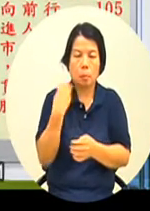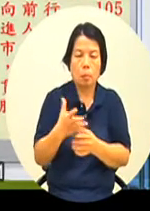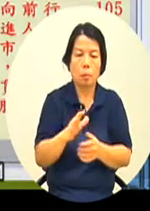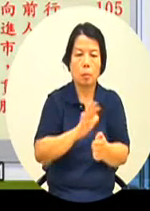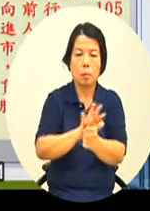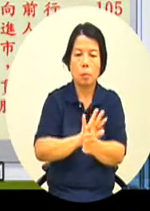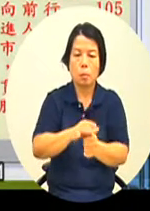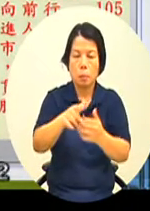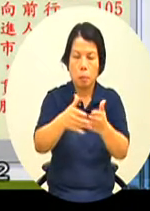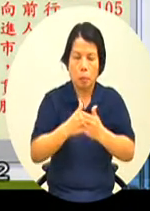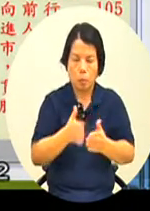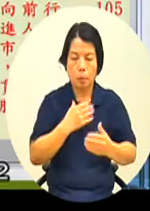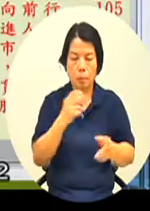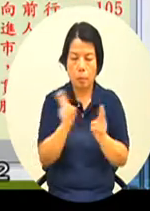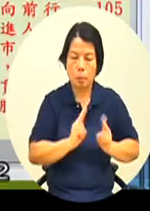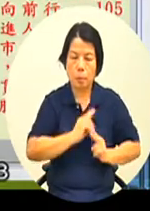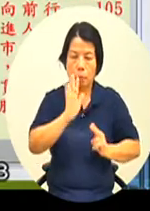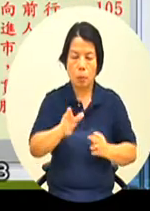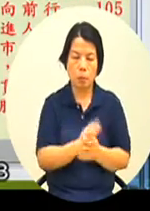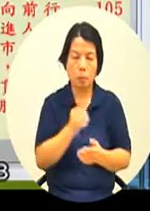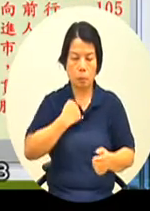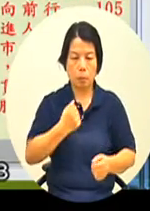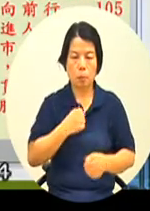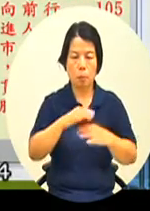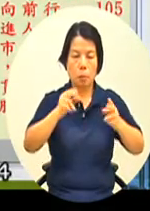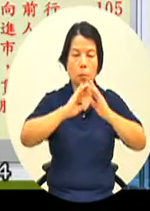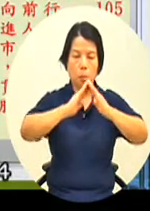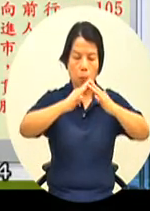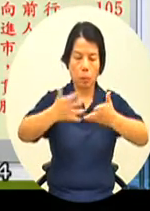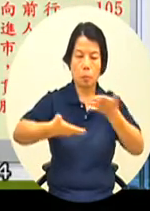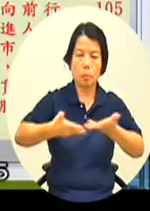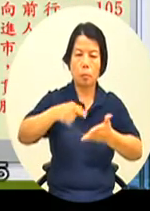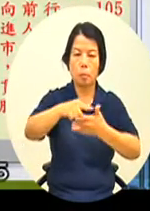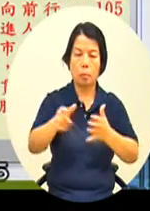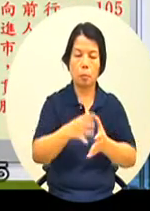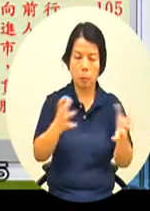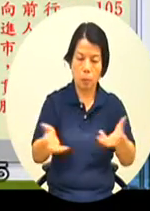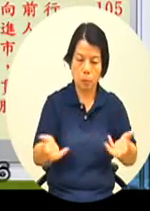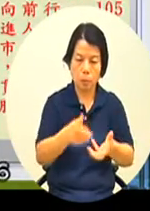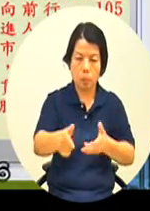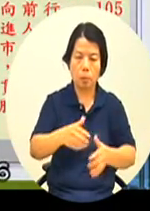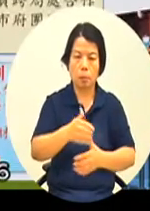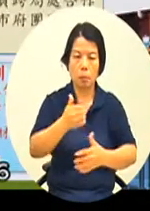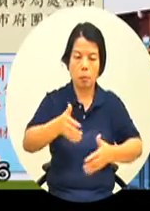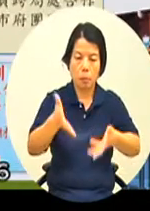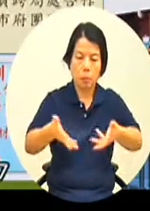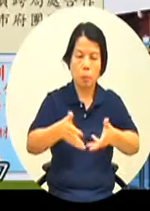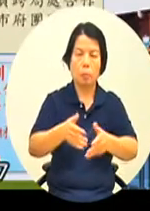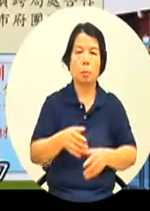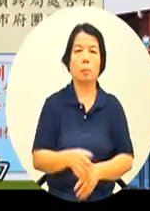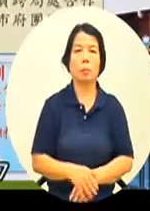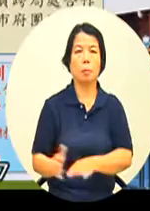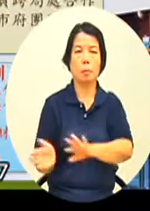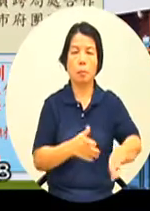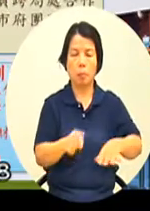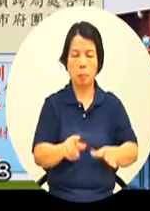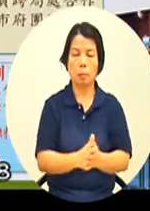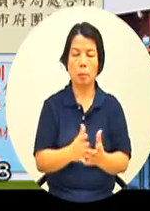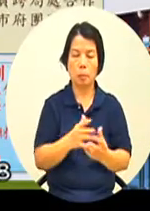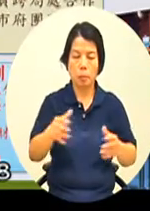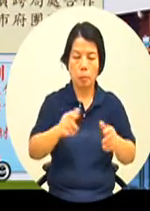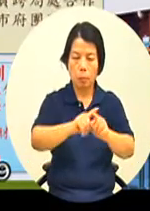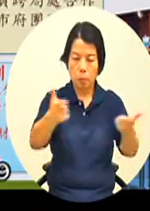感动的精神，并了解我们市政重点建设。第三大项全方位人力资源发